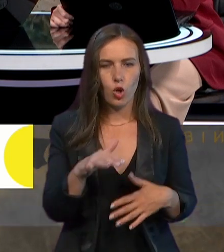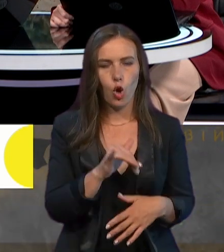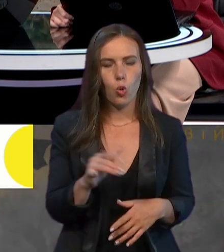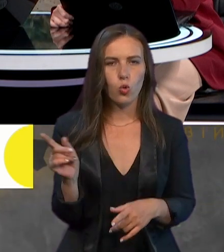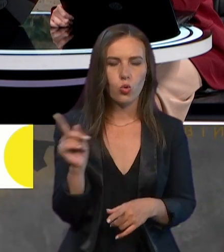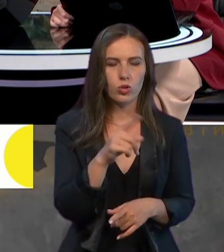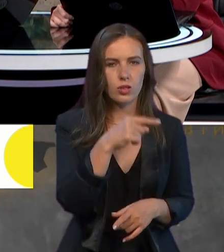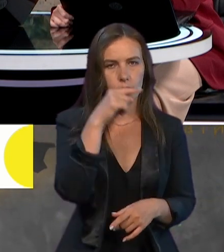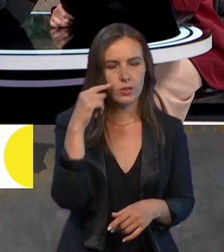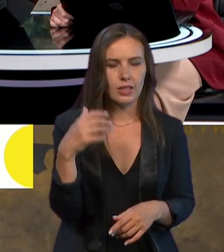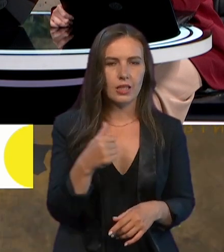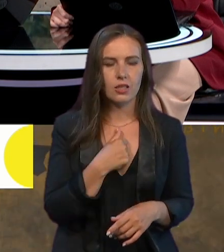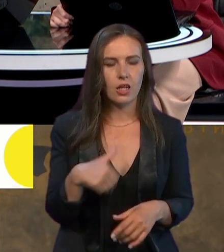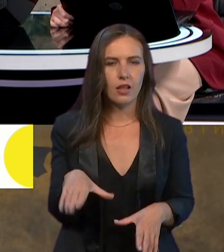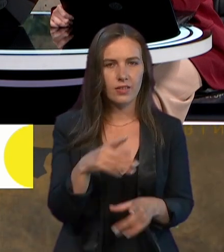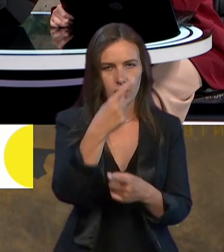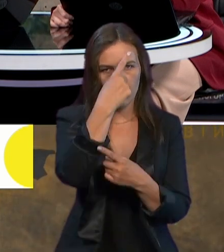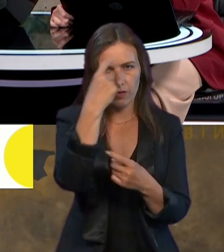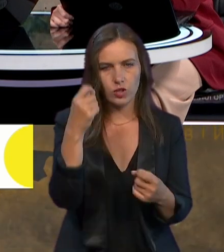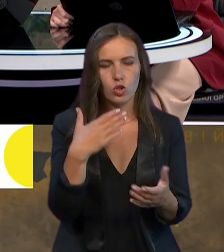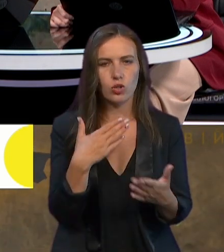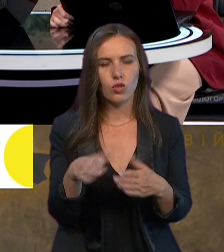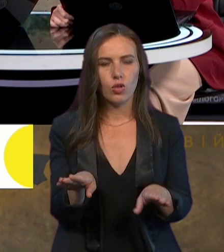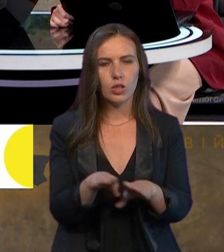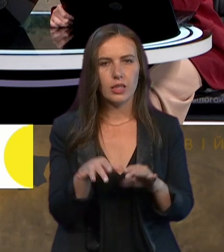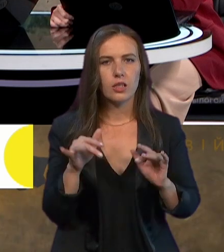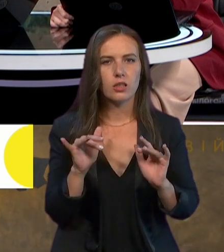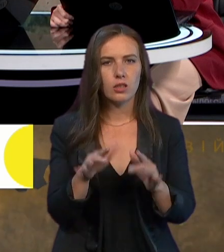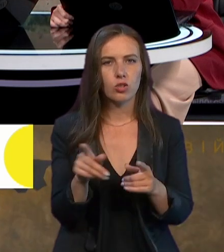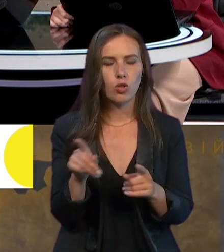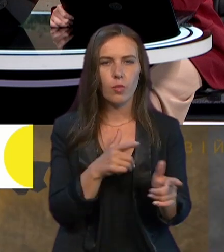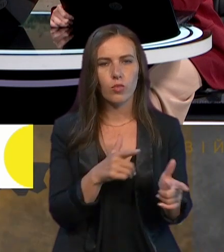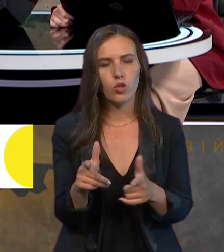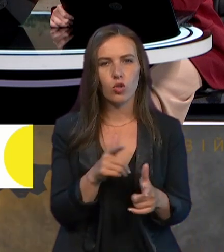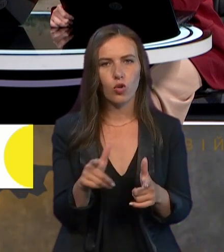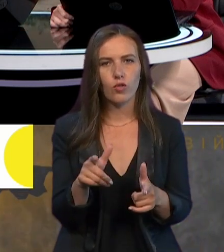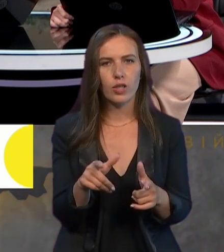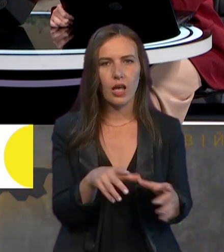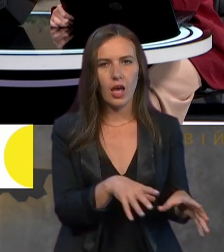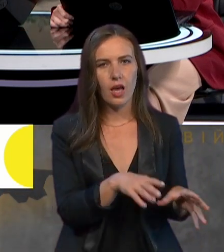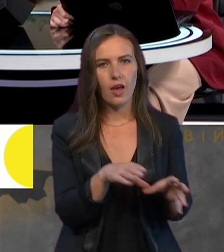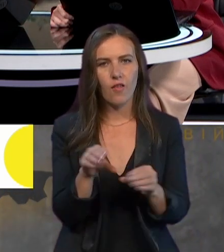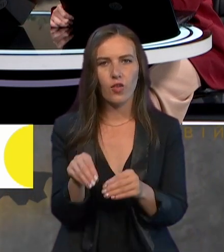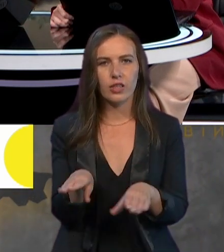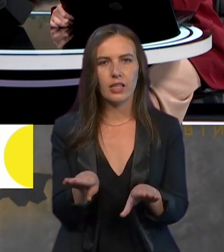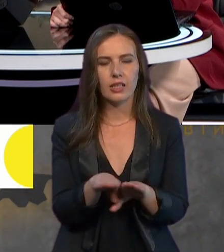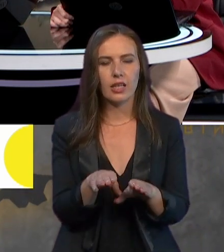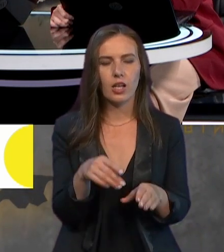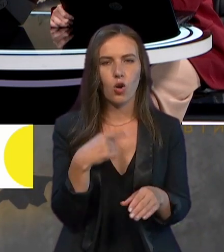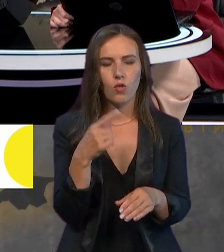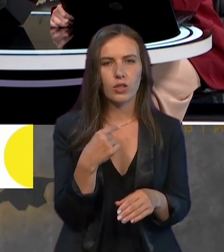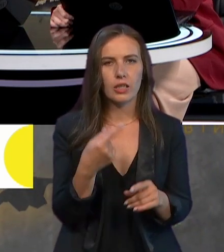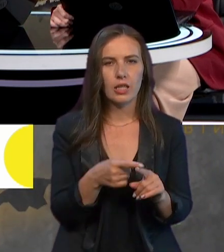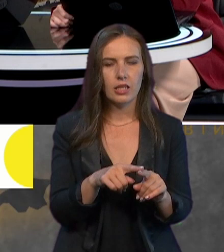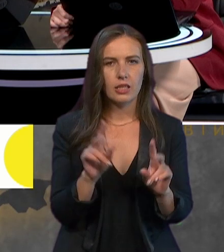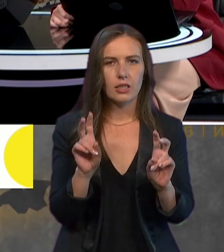на жаль, вся інформація стосовно ось таких заходів щодо підготовки з евакуації, так би мовити, як вони це називали, наприклад,